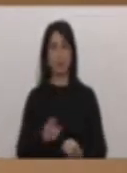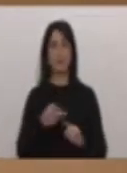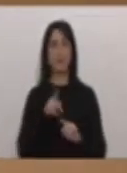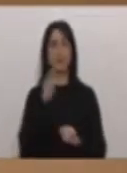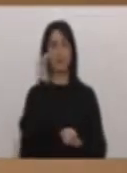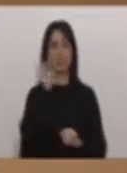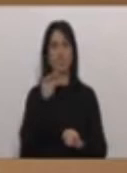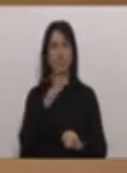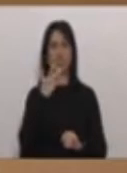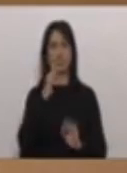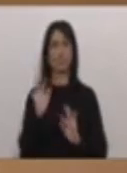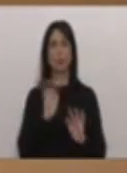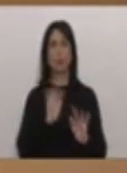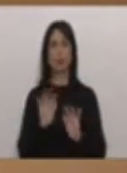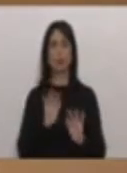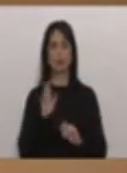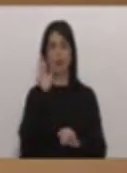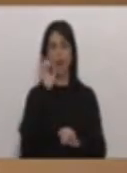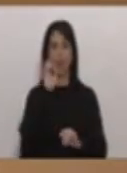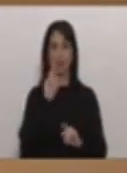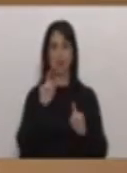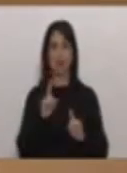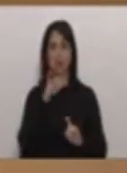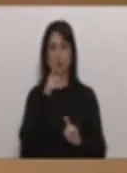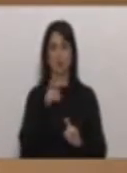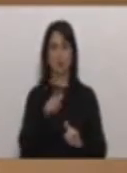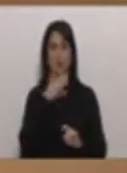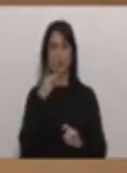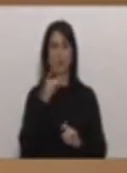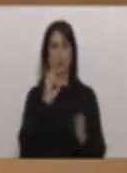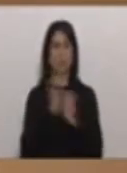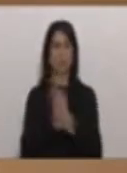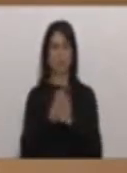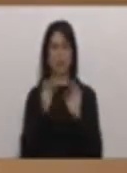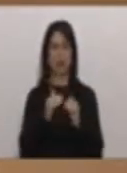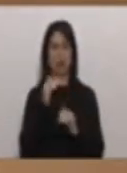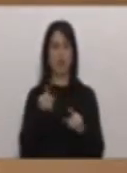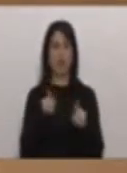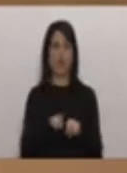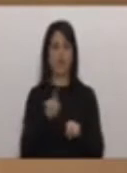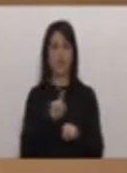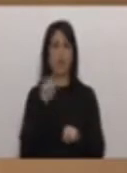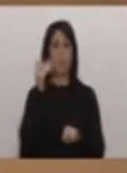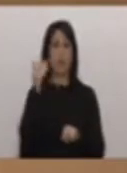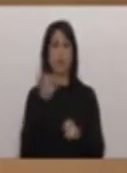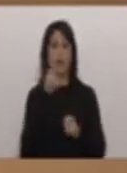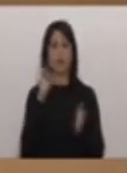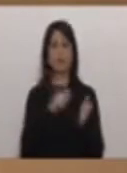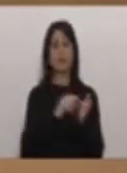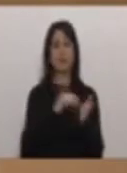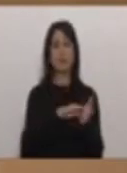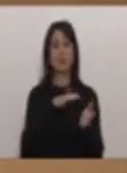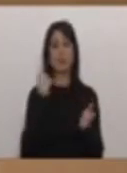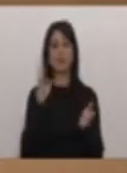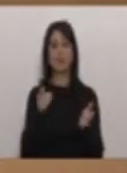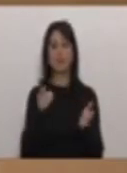შეგახსენებთ, რომ ნაციონალური მოძრაობის ხელისუფლებაში ყოფნის დროს ბევრჯერ შეიცვალა კონსტიტუცია, მაგრამ ასეთი რამ მათ ელემენტარულად არ გახსენებიათ. ისევე